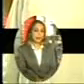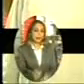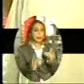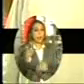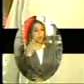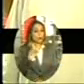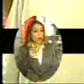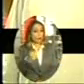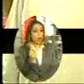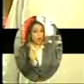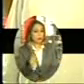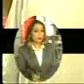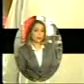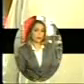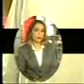מ-30 שעות.